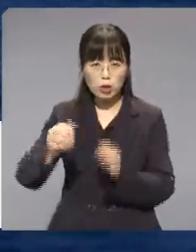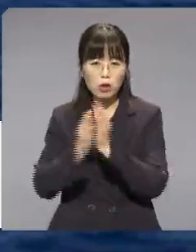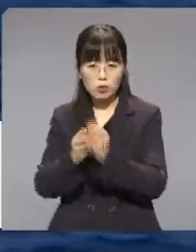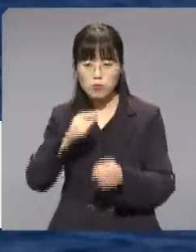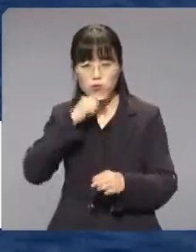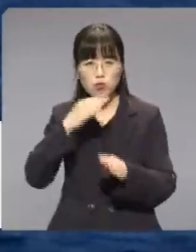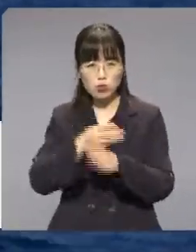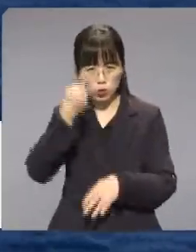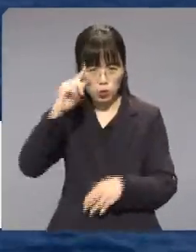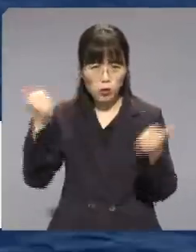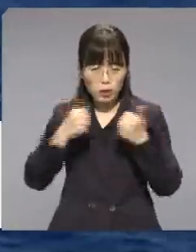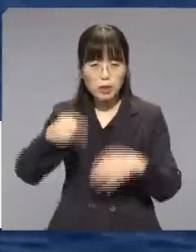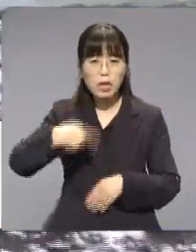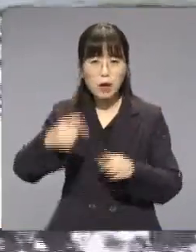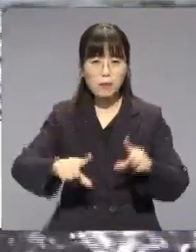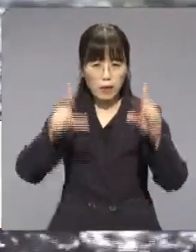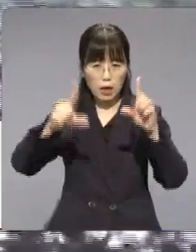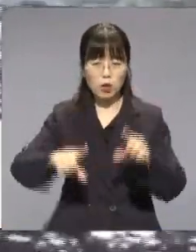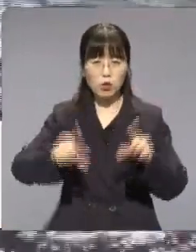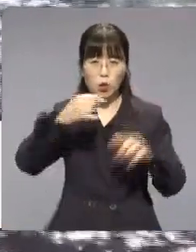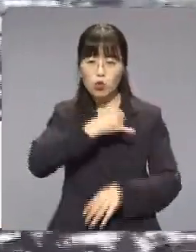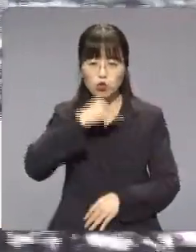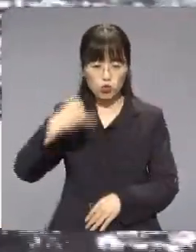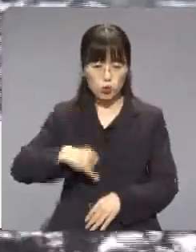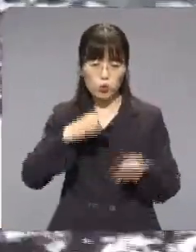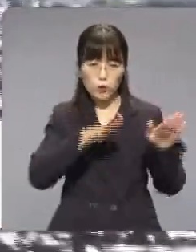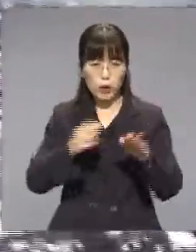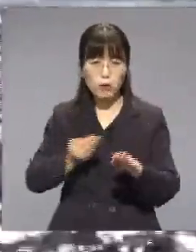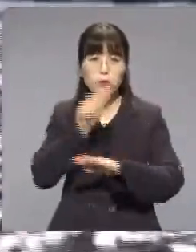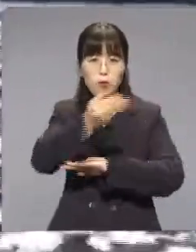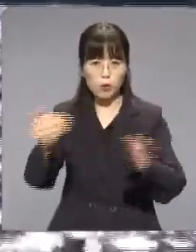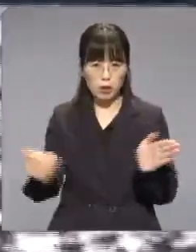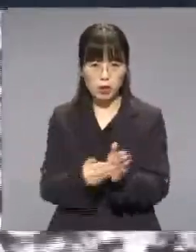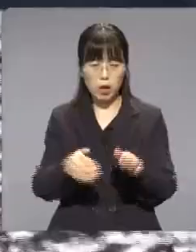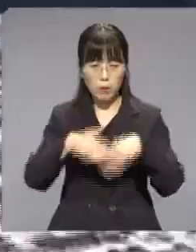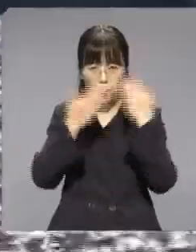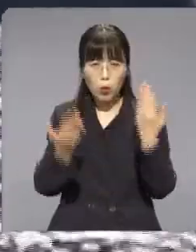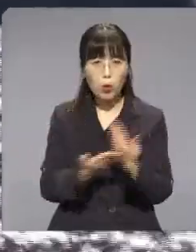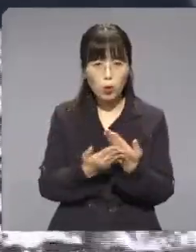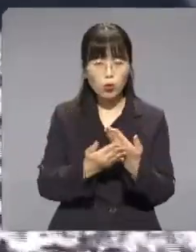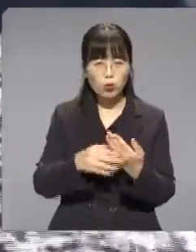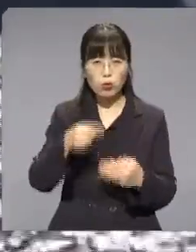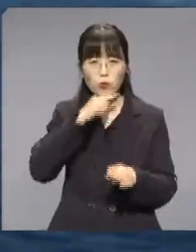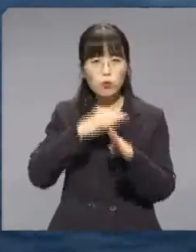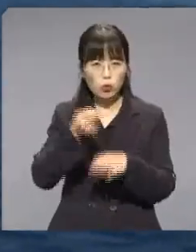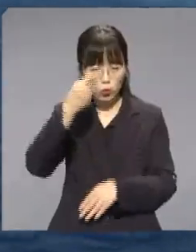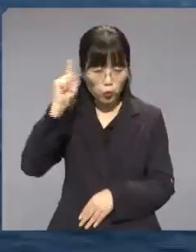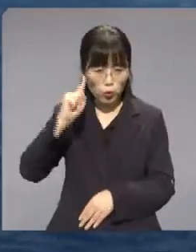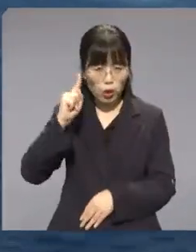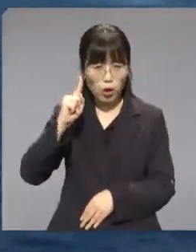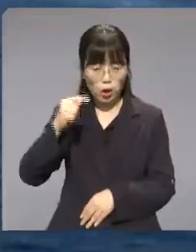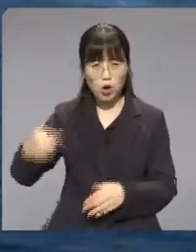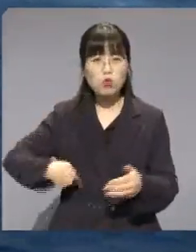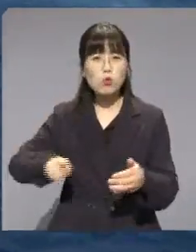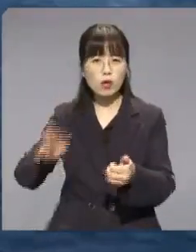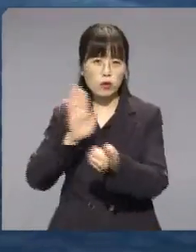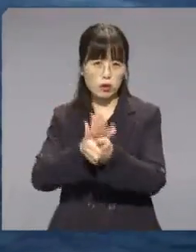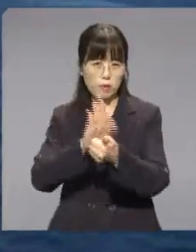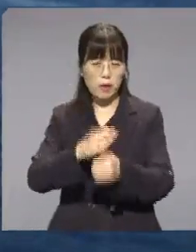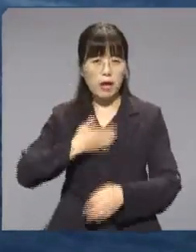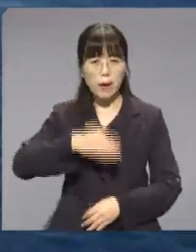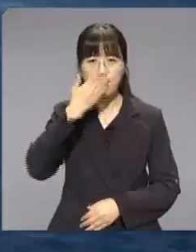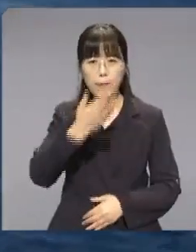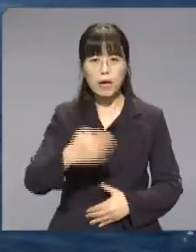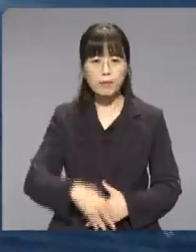북러 회담 다음 날 동중국해로 올라갔습니다. 모두 북러 회담 보장을 위한 우회적 지원임을 알수